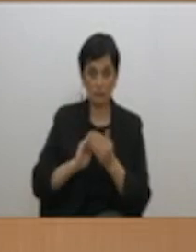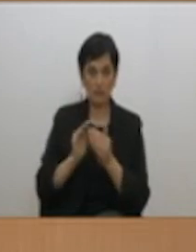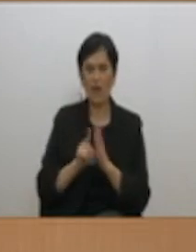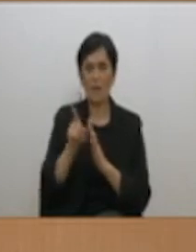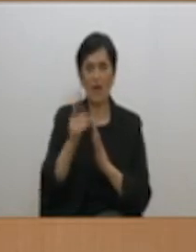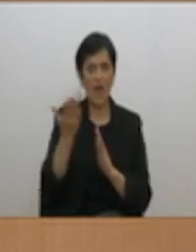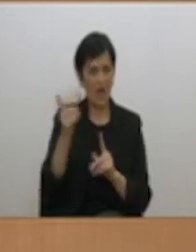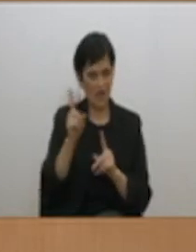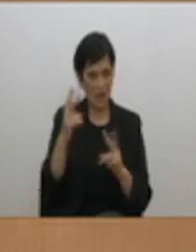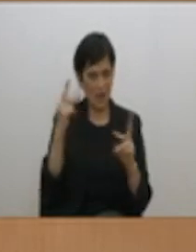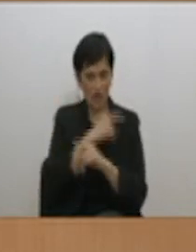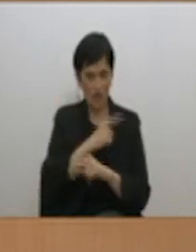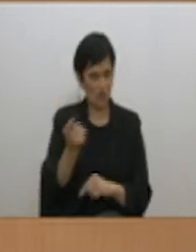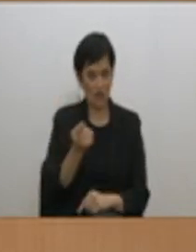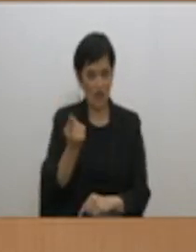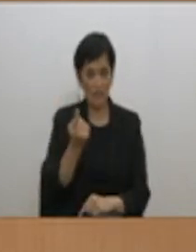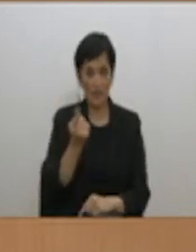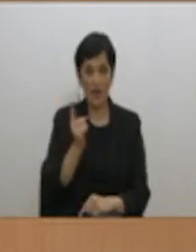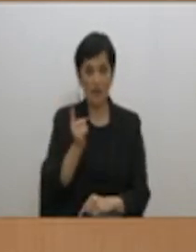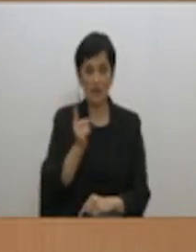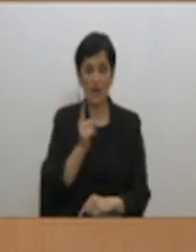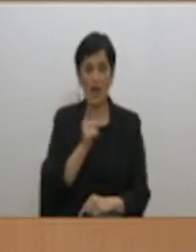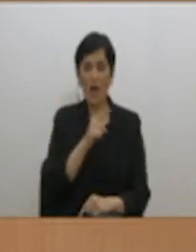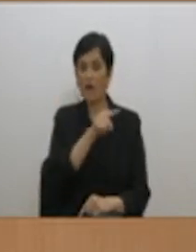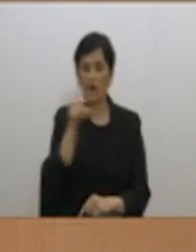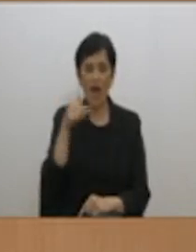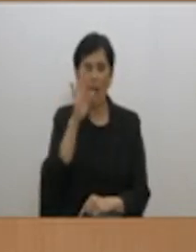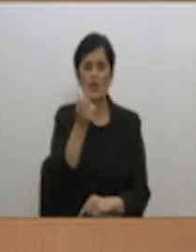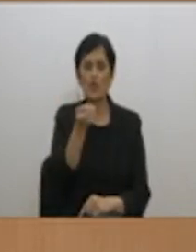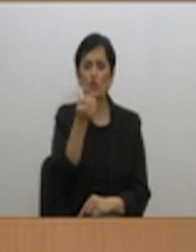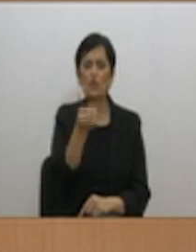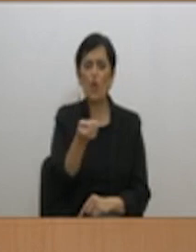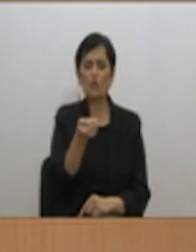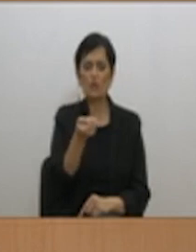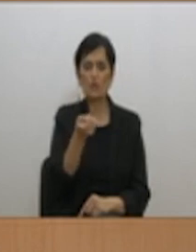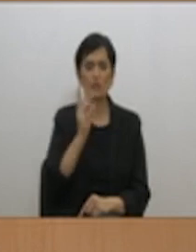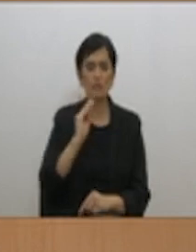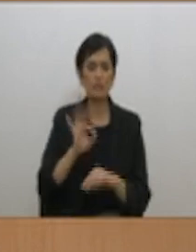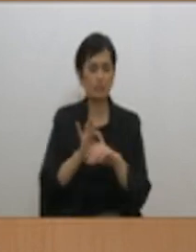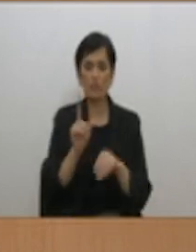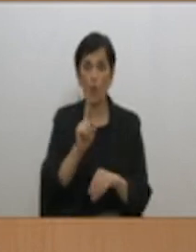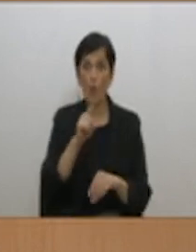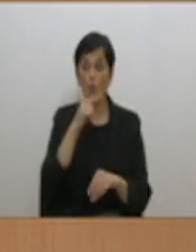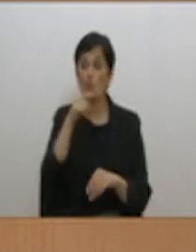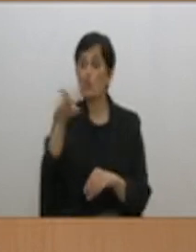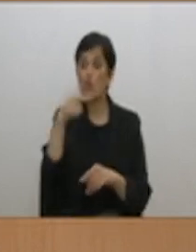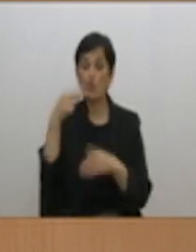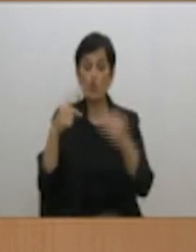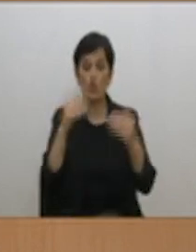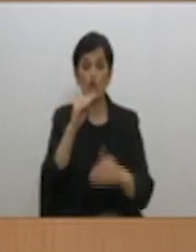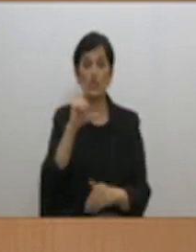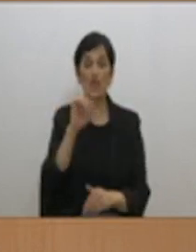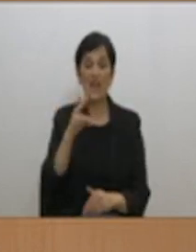რამე ხო არ გეშლებათ? არავინ არ აპირებს რომ იოტის ოდენა გაგიტარო. რუსეთუმეებიც ხართ, ჟენიებიც